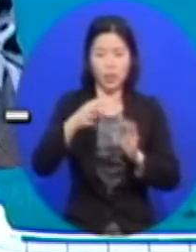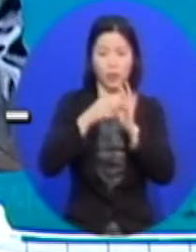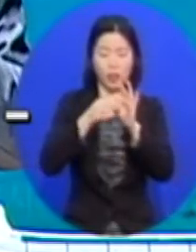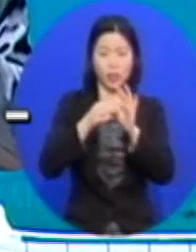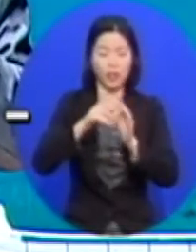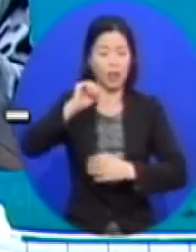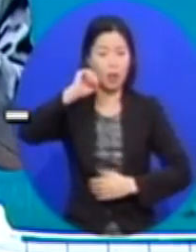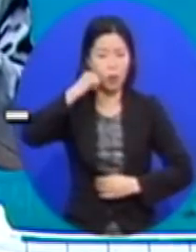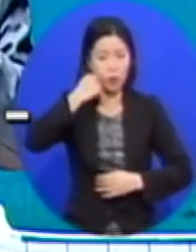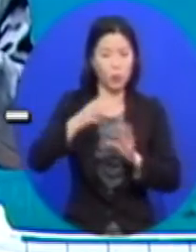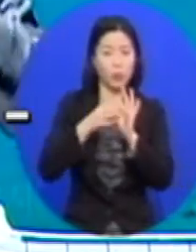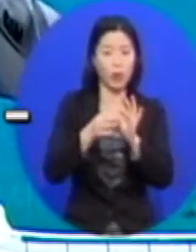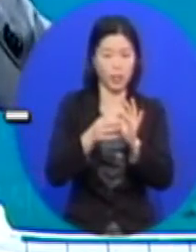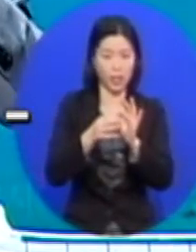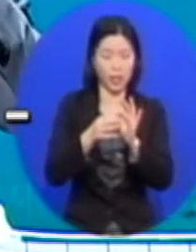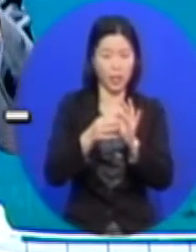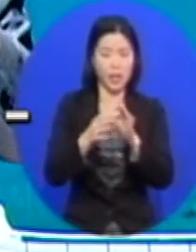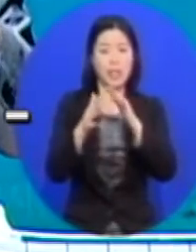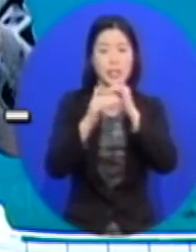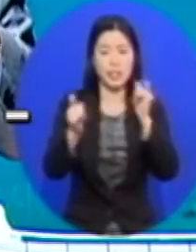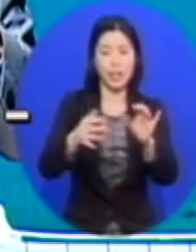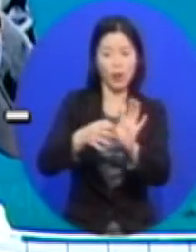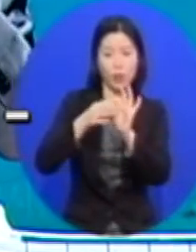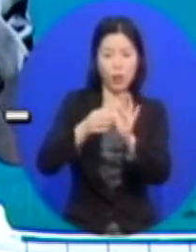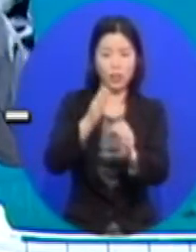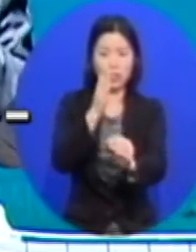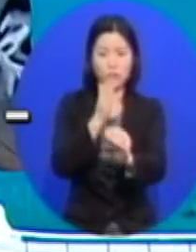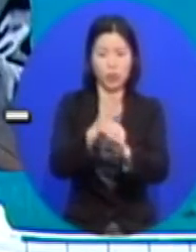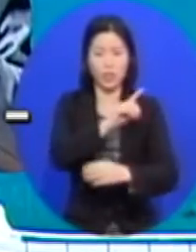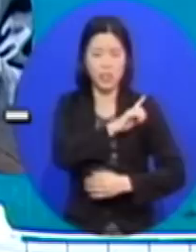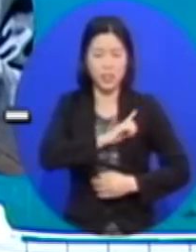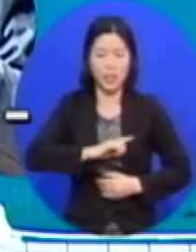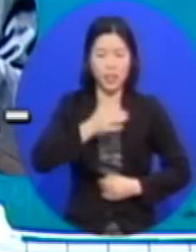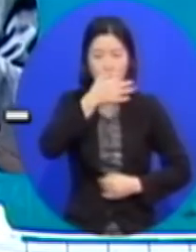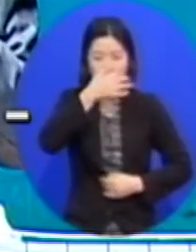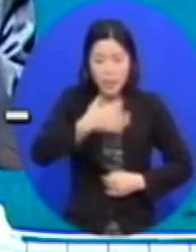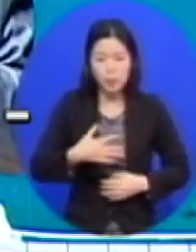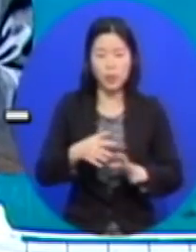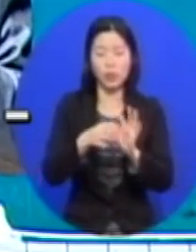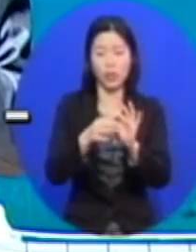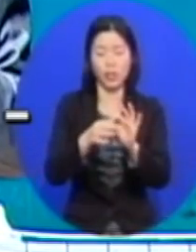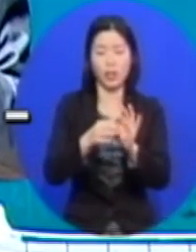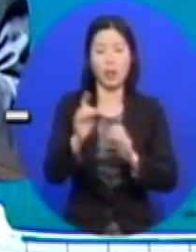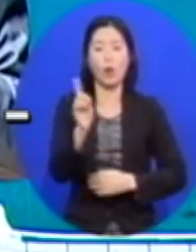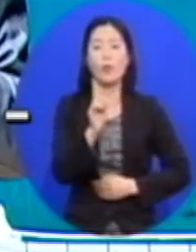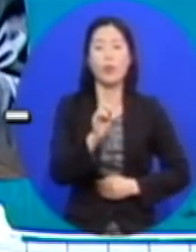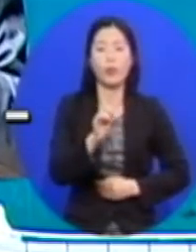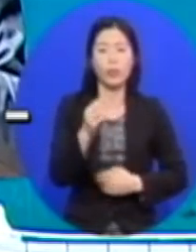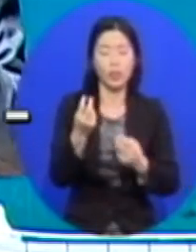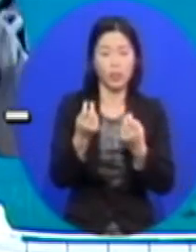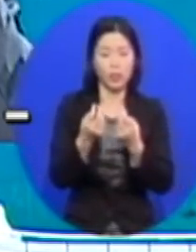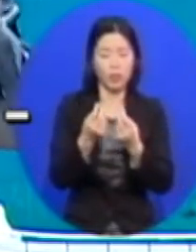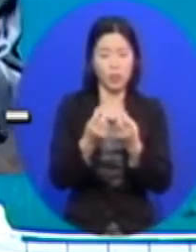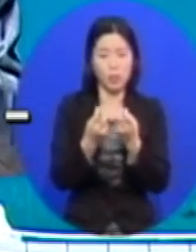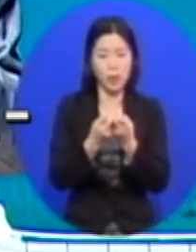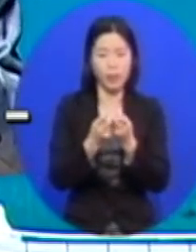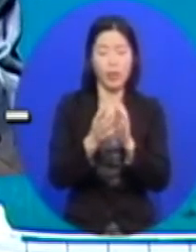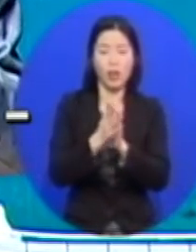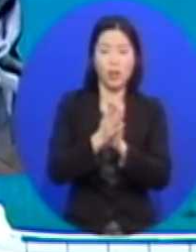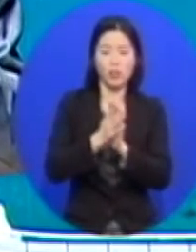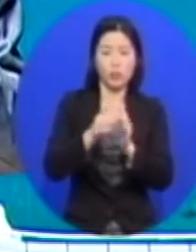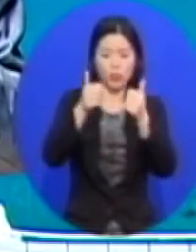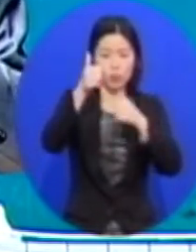되기 어려운 관계 사람들과의 관계 중에 제일 힘든 관계가 어떤 관계냐 하면 주임과 좋은